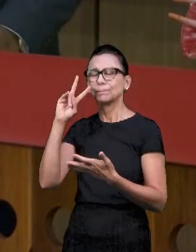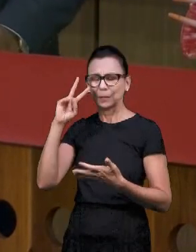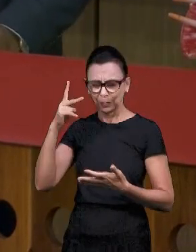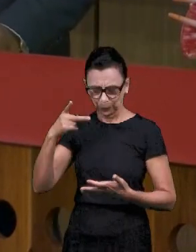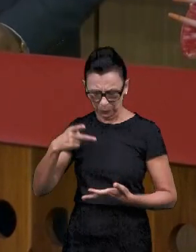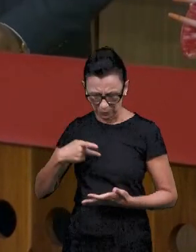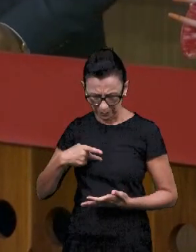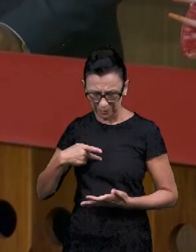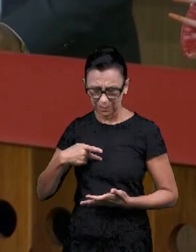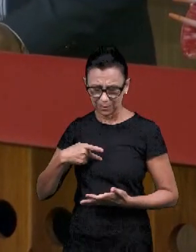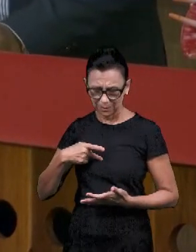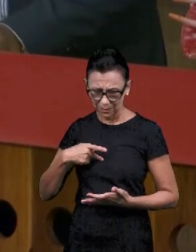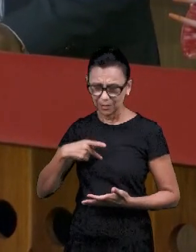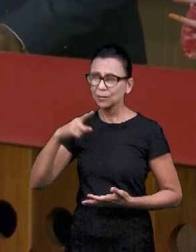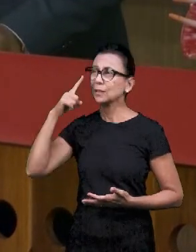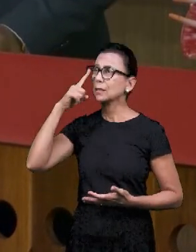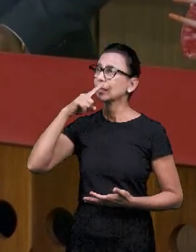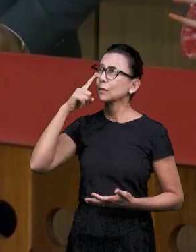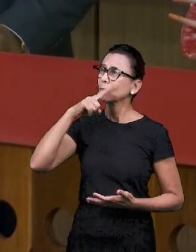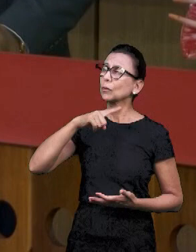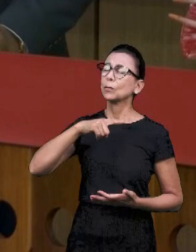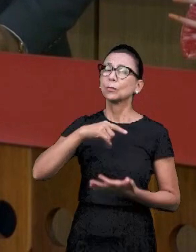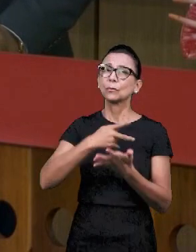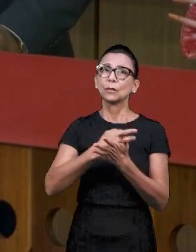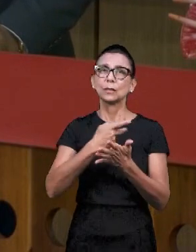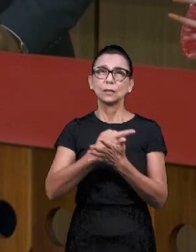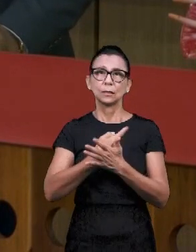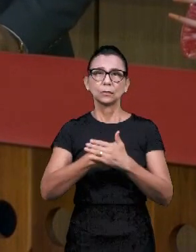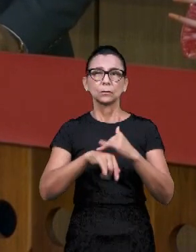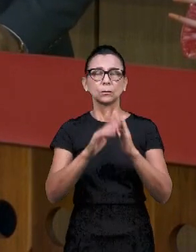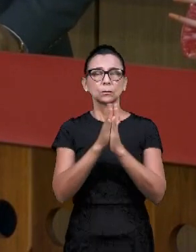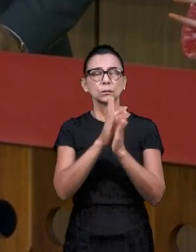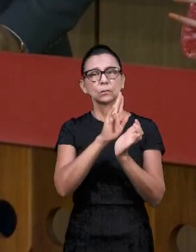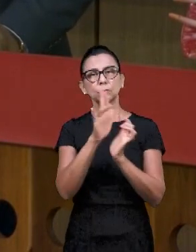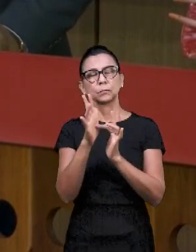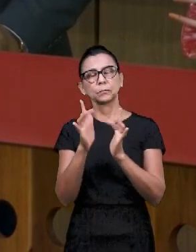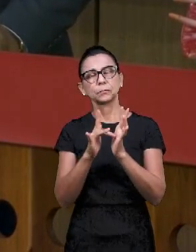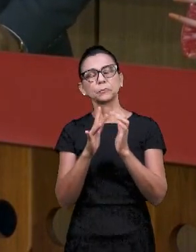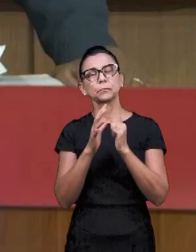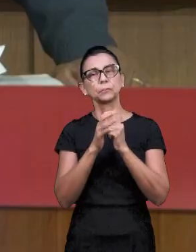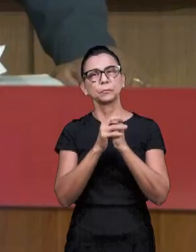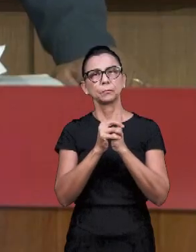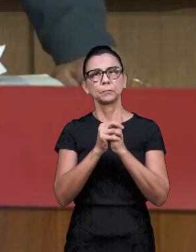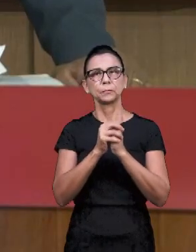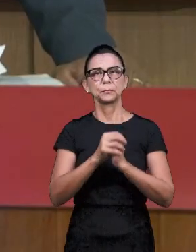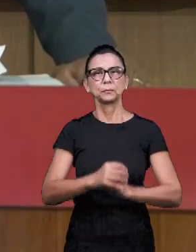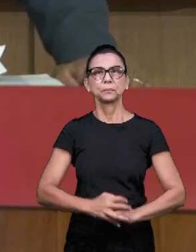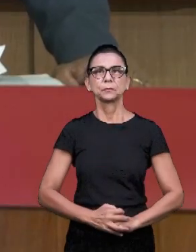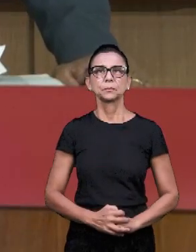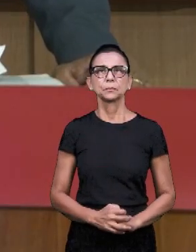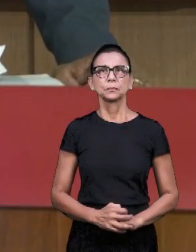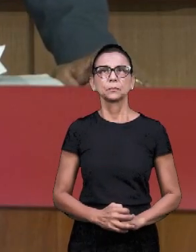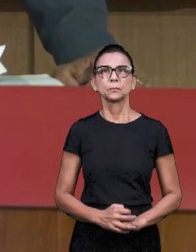пусть все они получат благословение силой Твоей. Мы просим Тебя во имя Господа Иисуса.